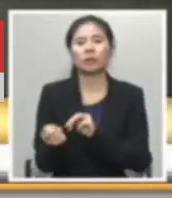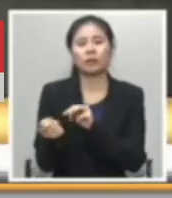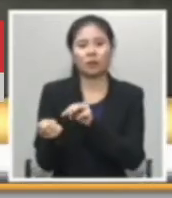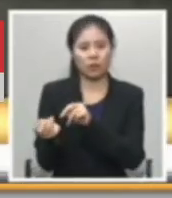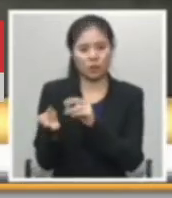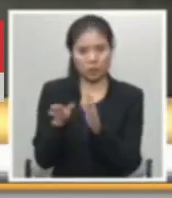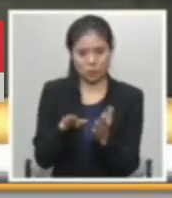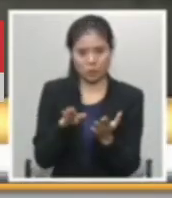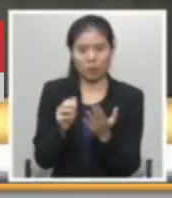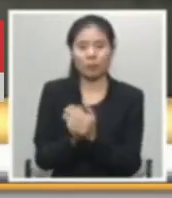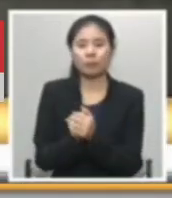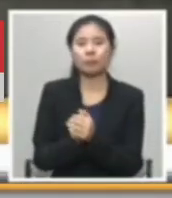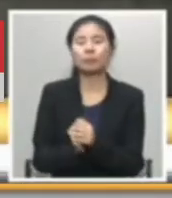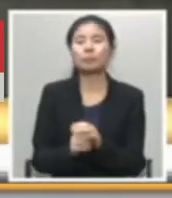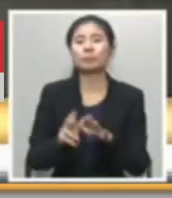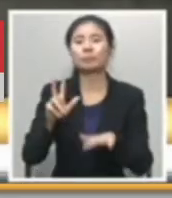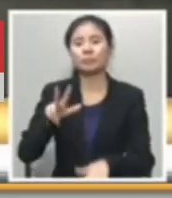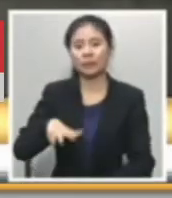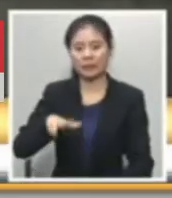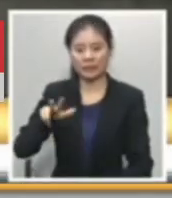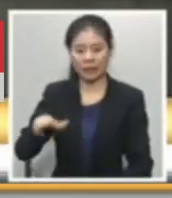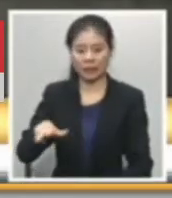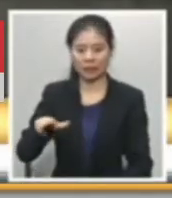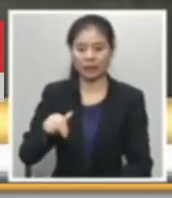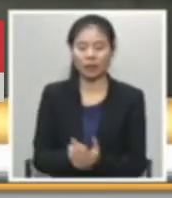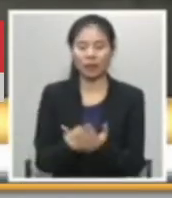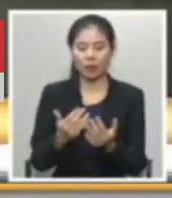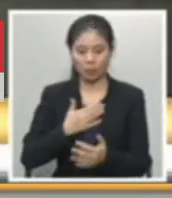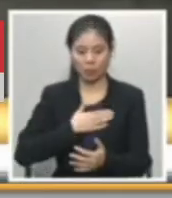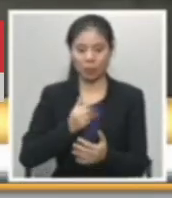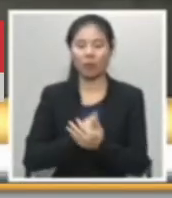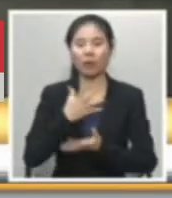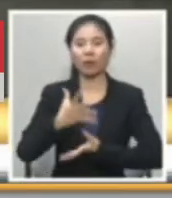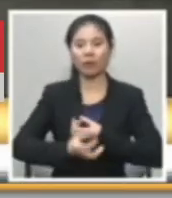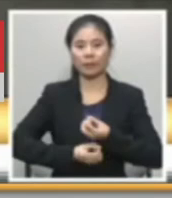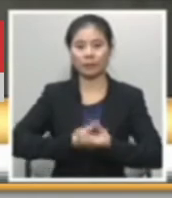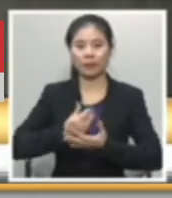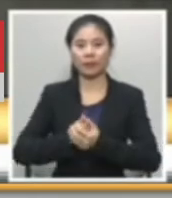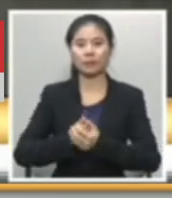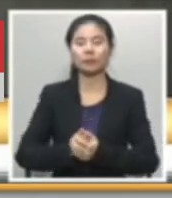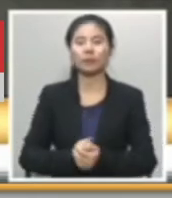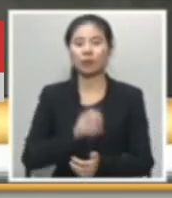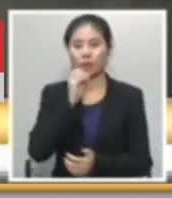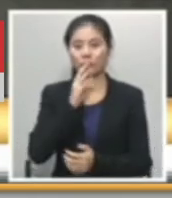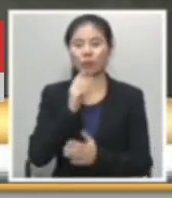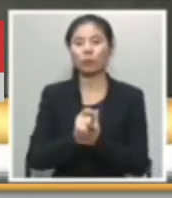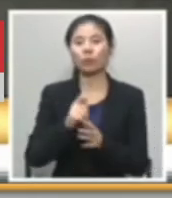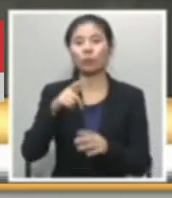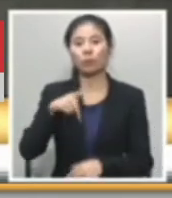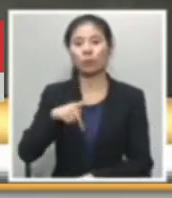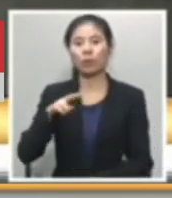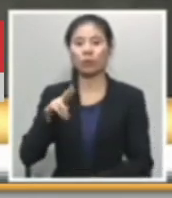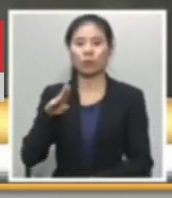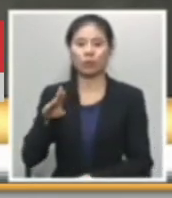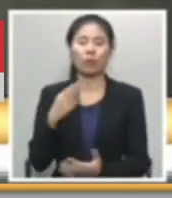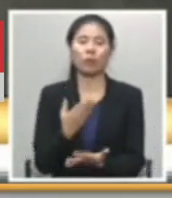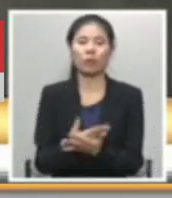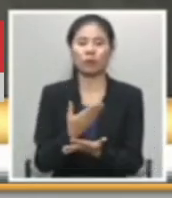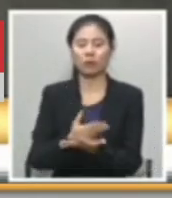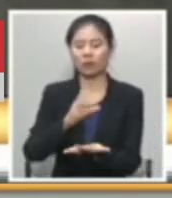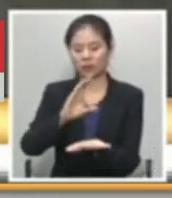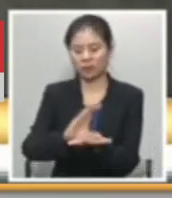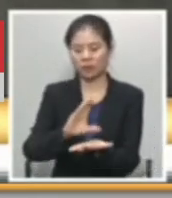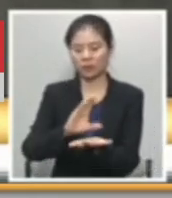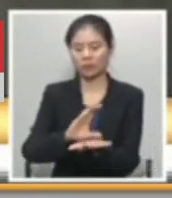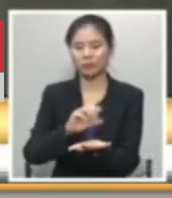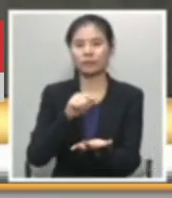พรรคเพื่อไทยกระผมขออภิปรายแสดงความเห็นต่อร่างพระราชบัญญัติงบประมาณรายจ่ายประจำปี